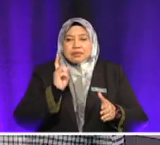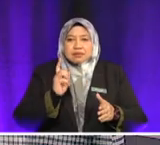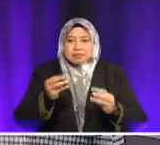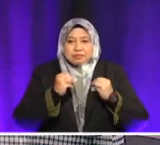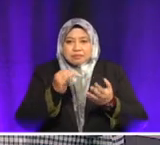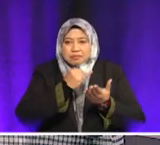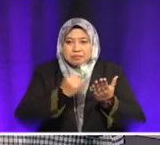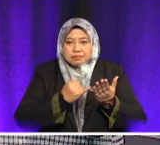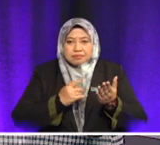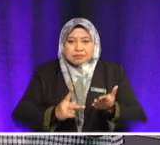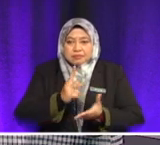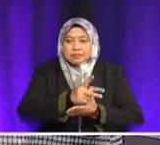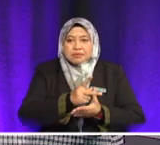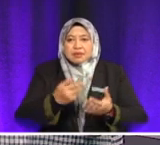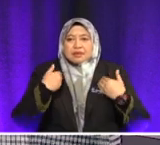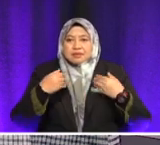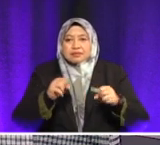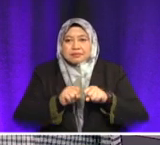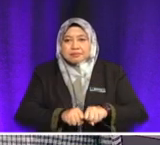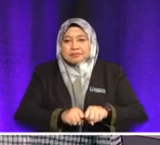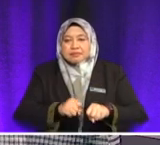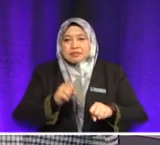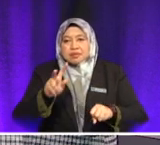Mungkin dua tiga